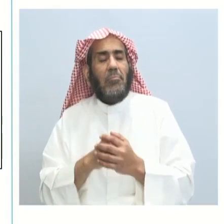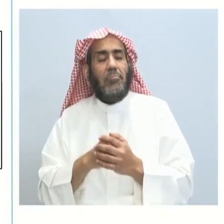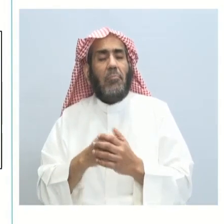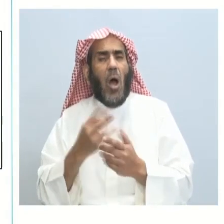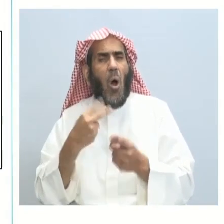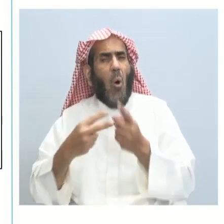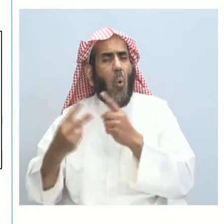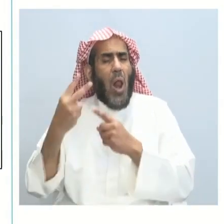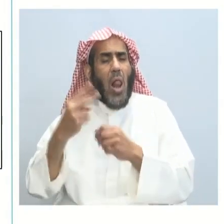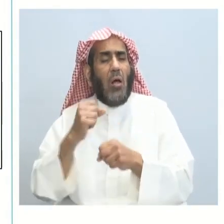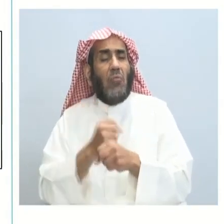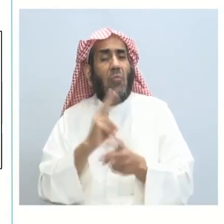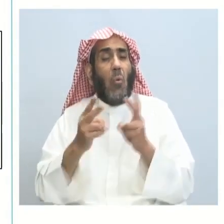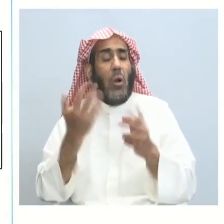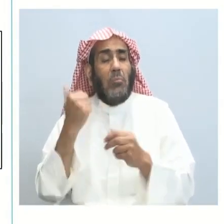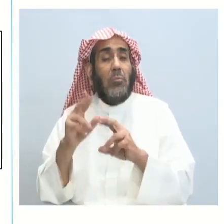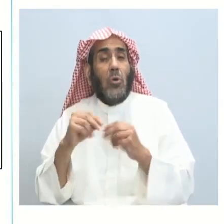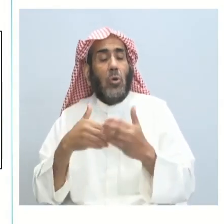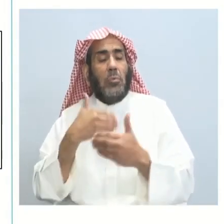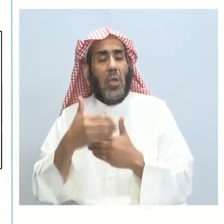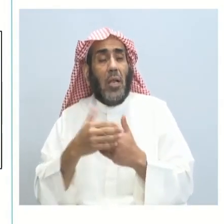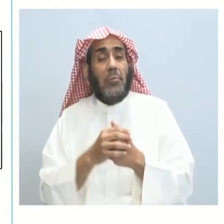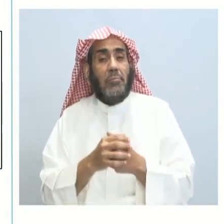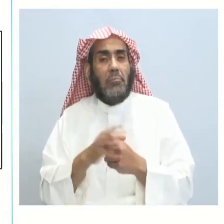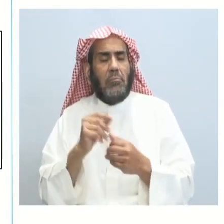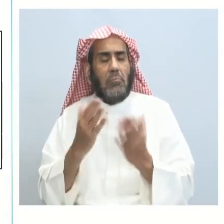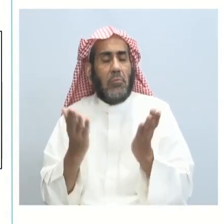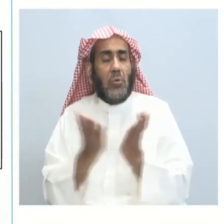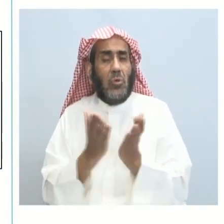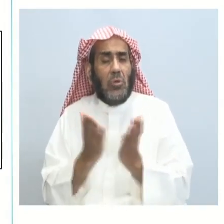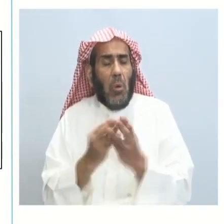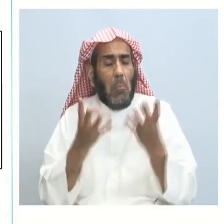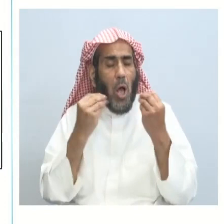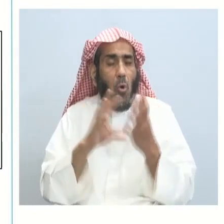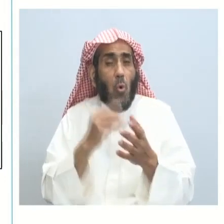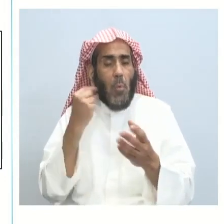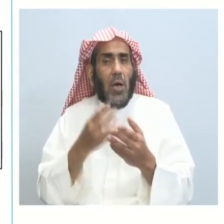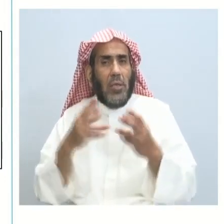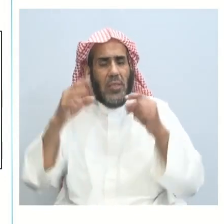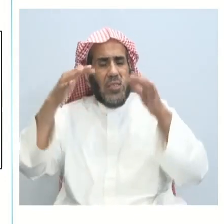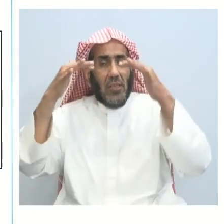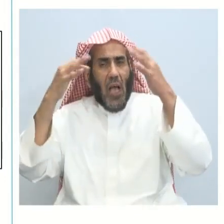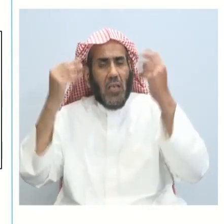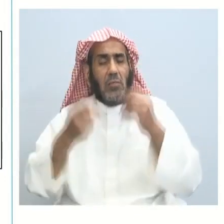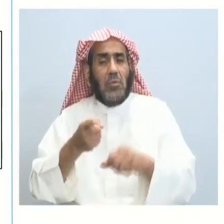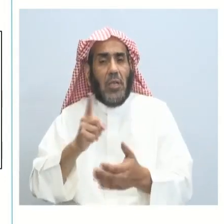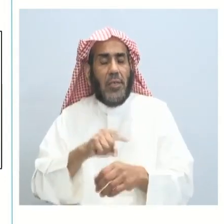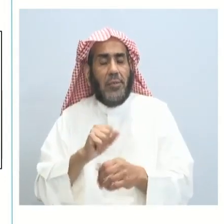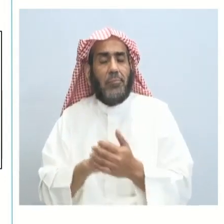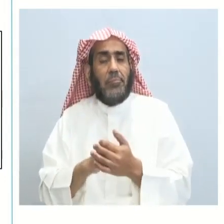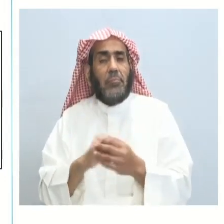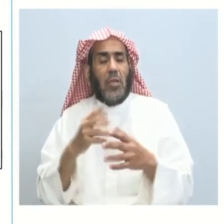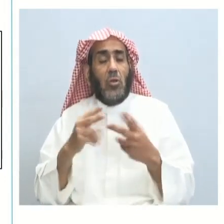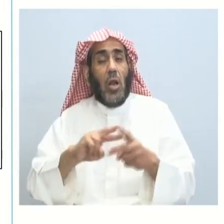ما حينما اقيمت هذه الفعاليه وبالتالي لابد ان تدرس معلومات الطقس بالتاكيد ايضا